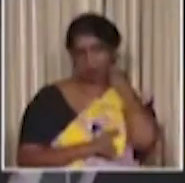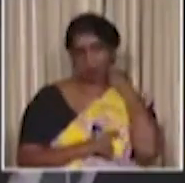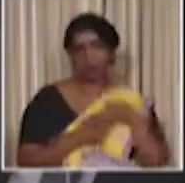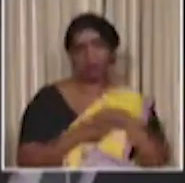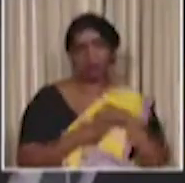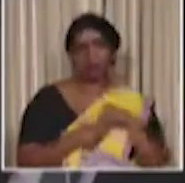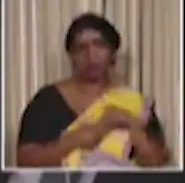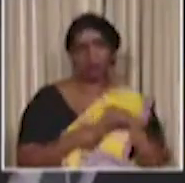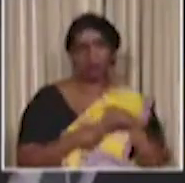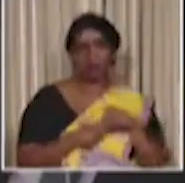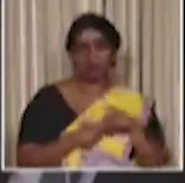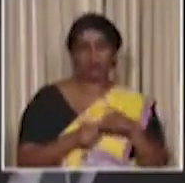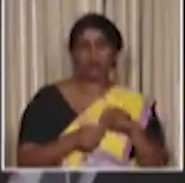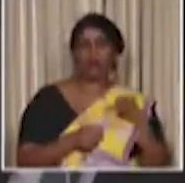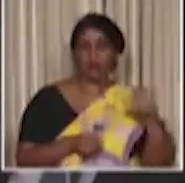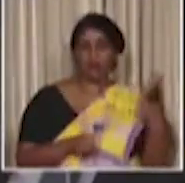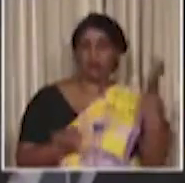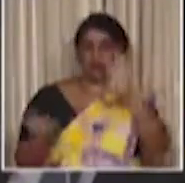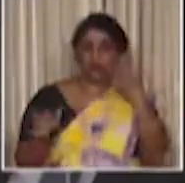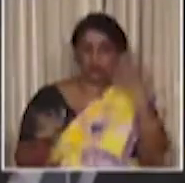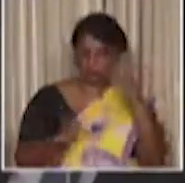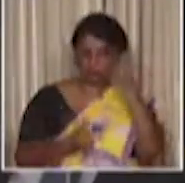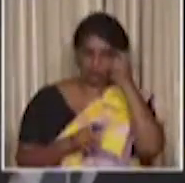පත් කරලා තිබෙනවා